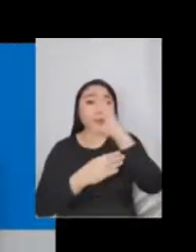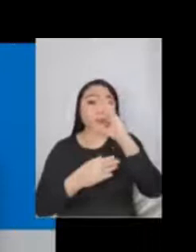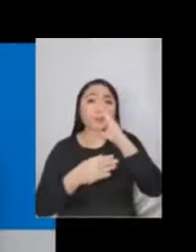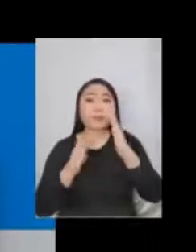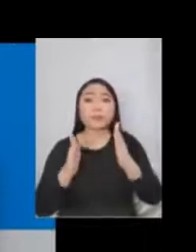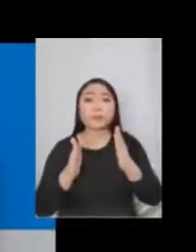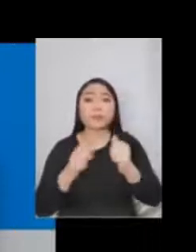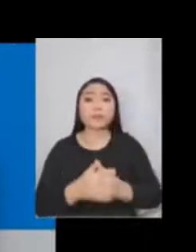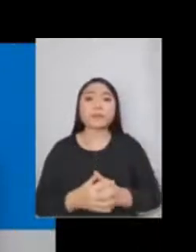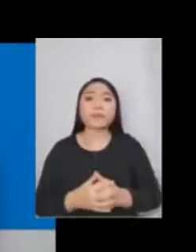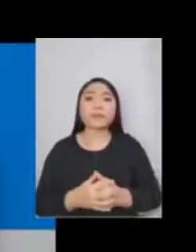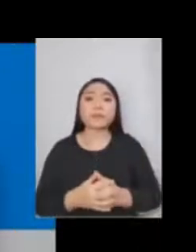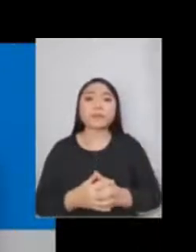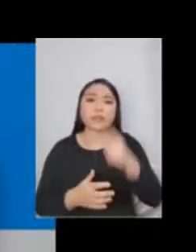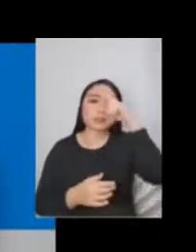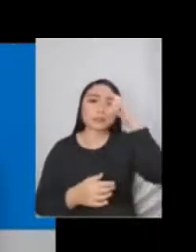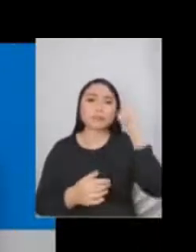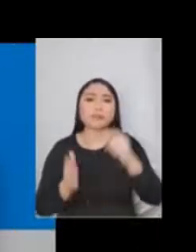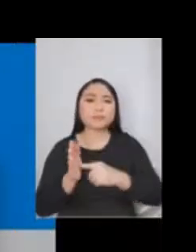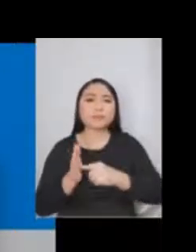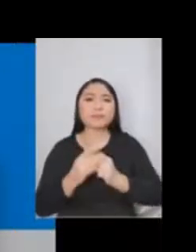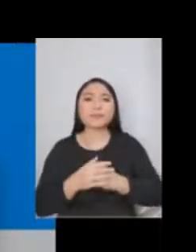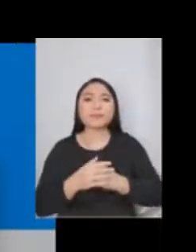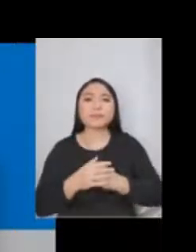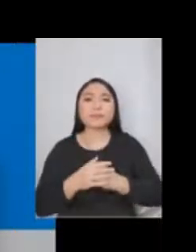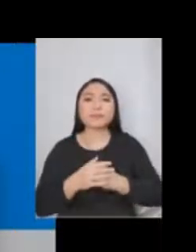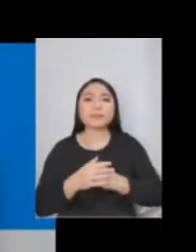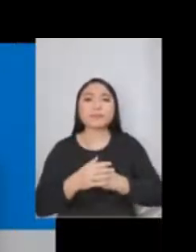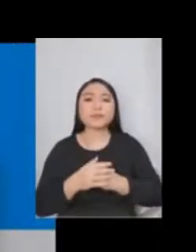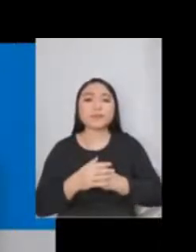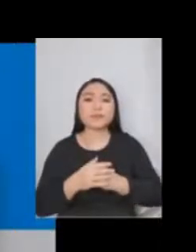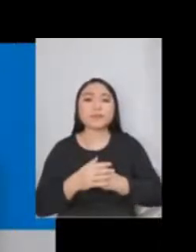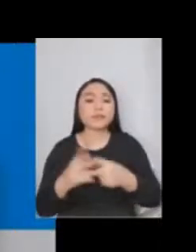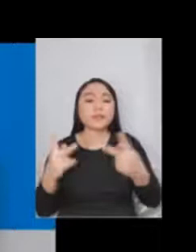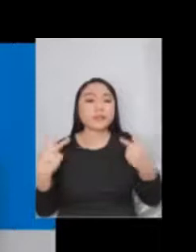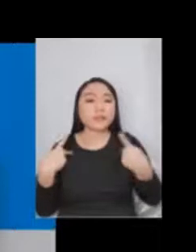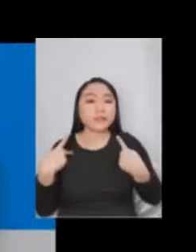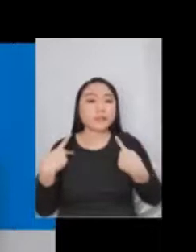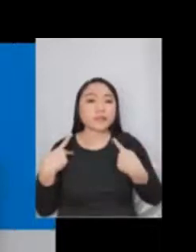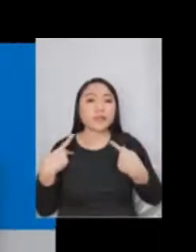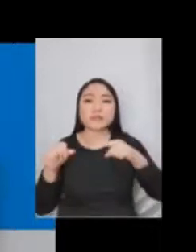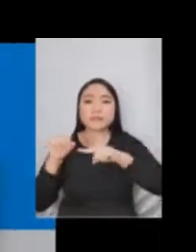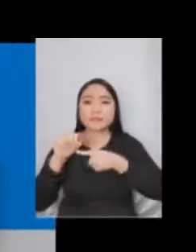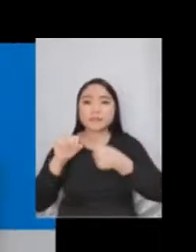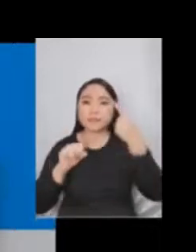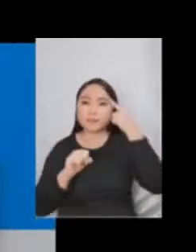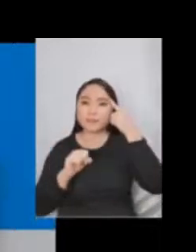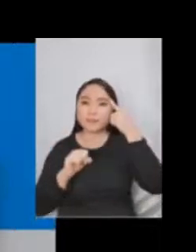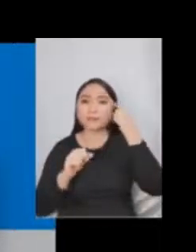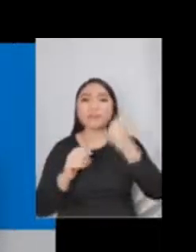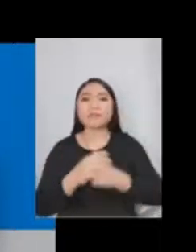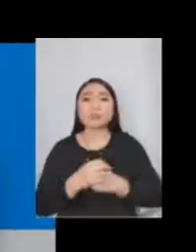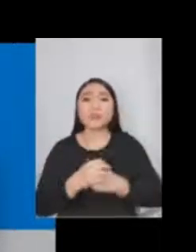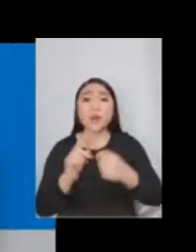information seekers. Yan. So dahil dito, kaya po nagkaroon